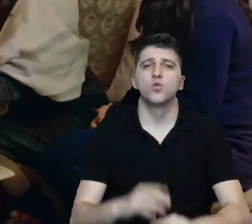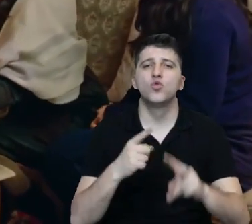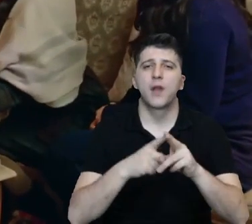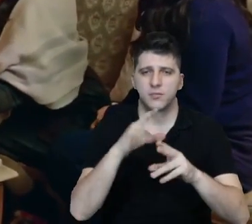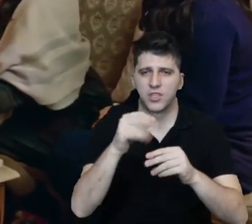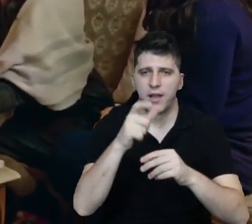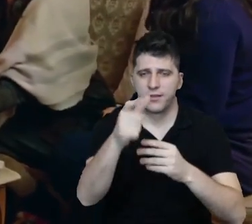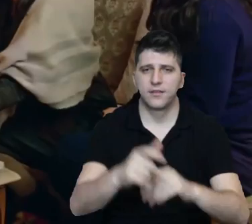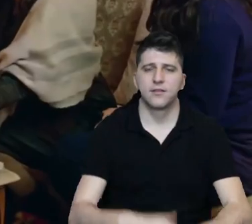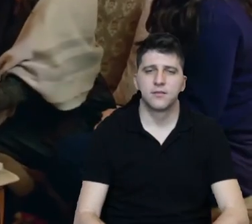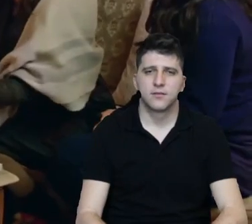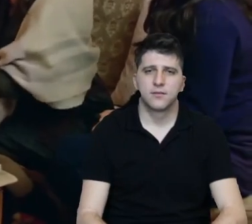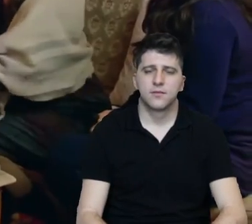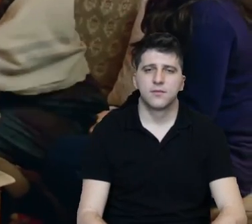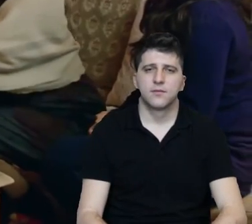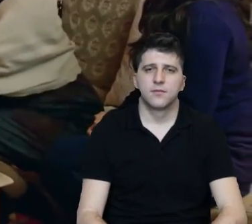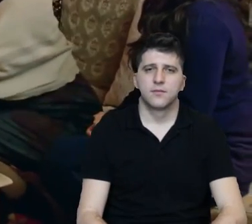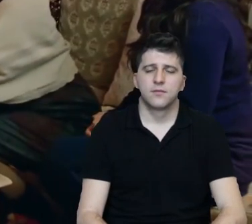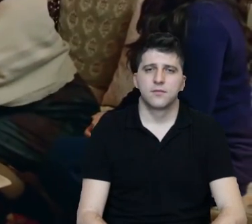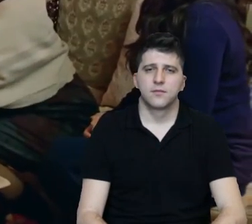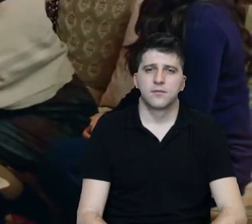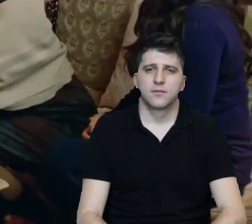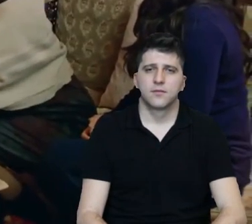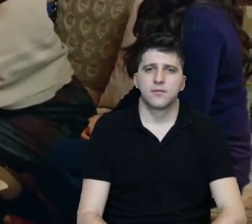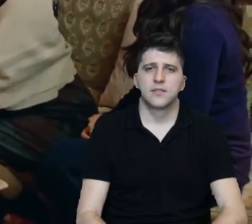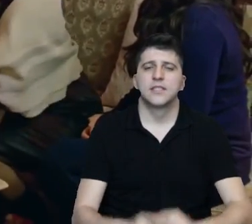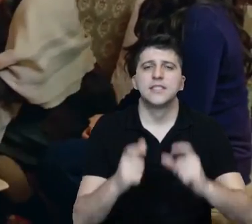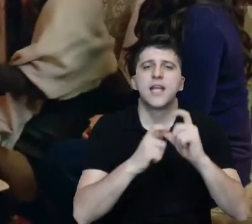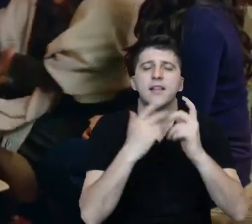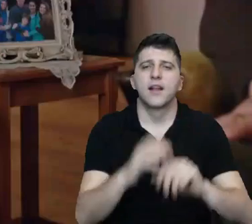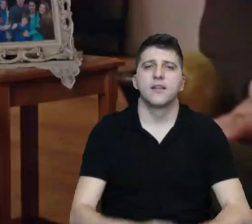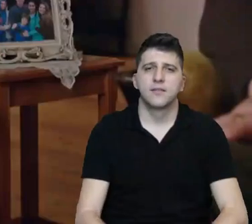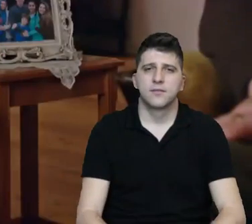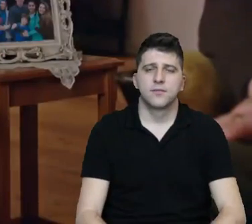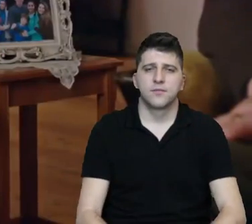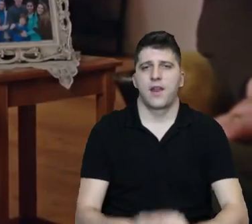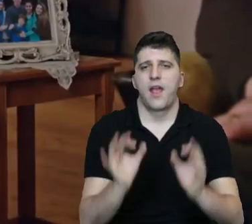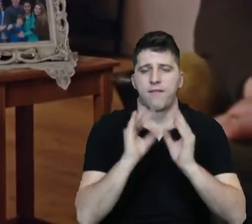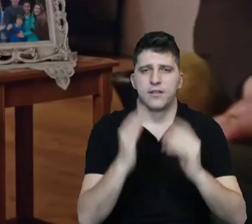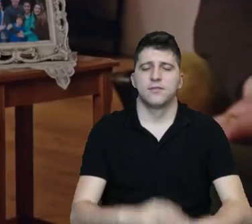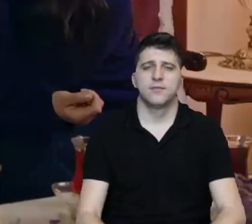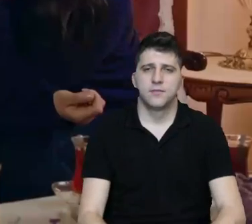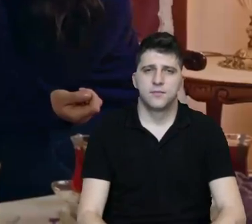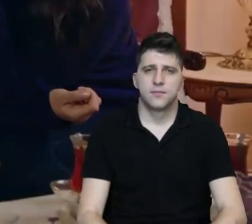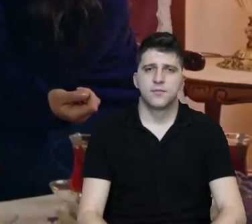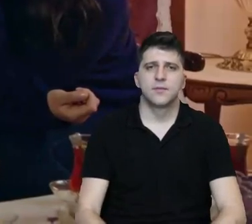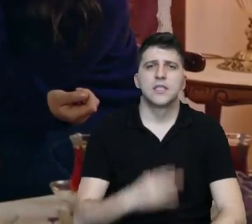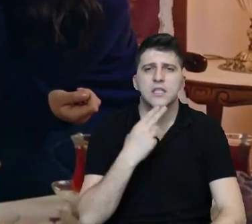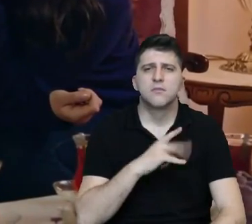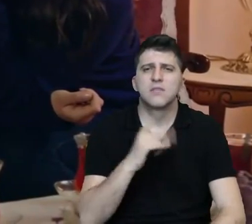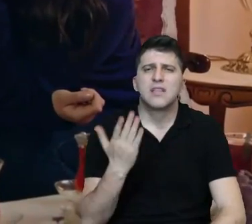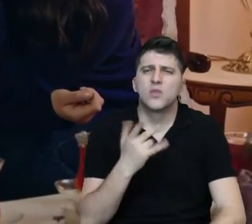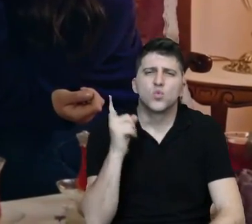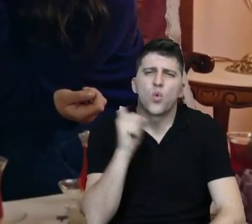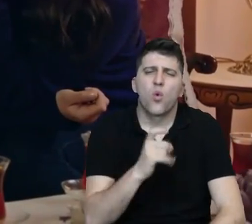Kübra'cığım senin bahçeyi zaten. Ah, santral. Servis yaptı. Evet. Kızım sen ne biçim